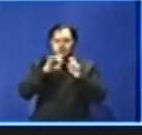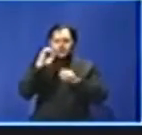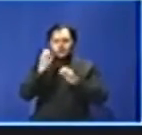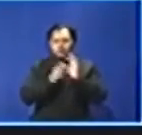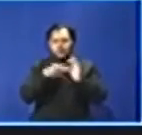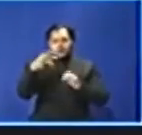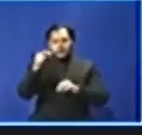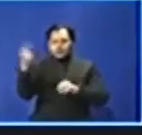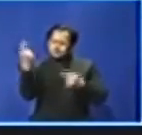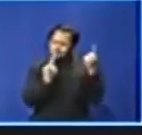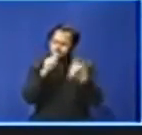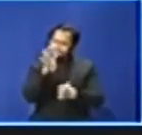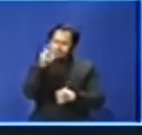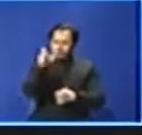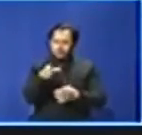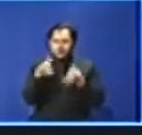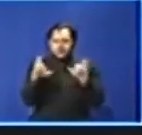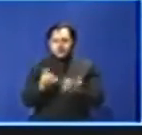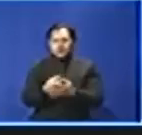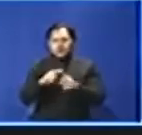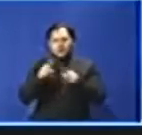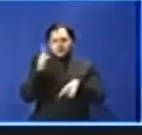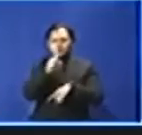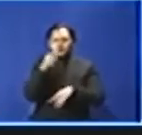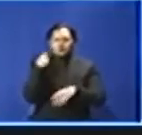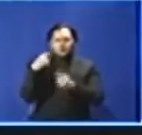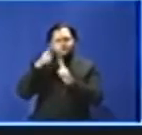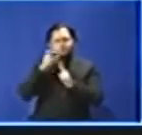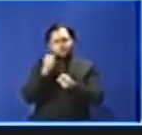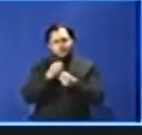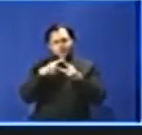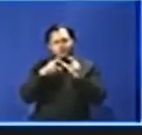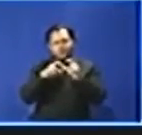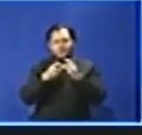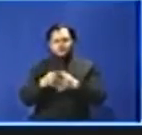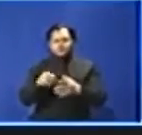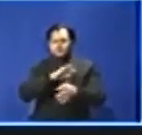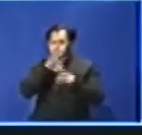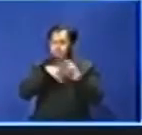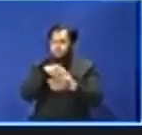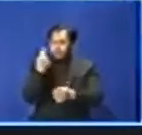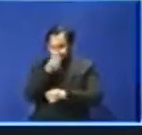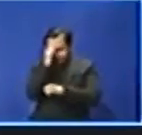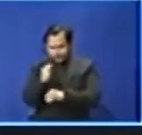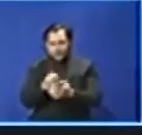empat orang bersama saya dan satu masih ada tugas terus Kalian so mati tentu